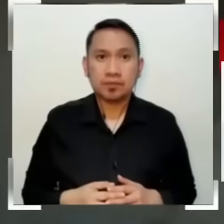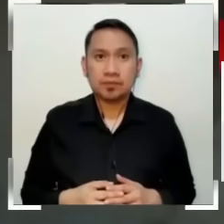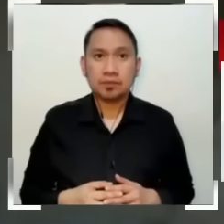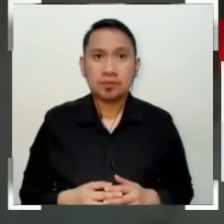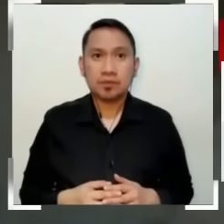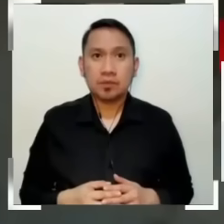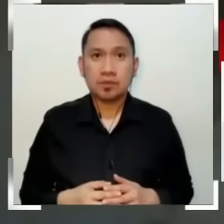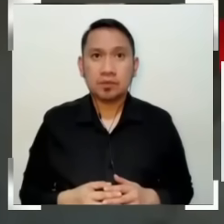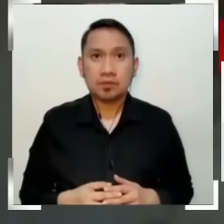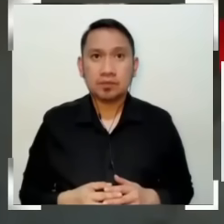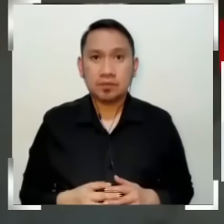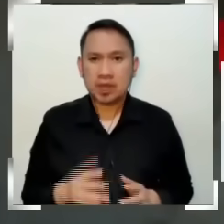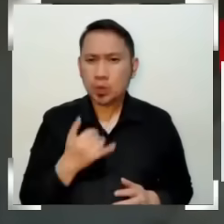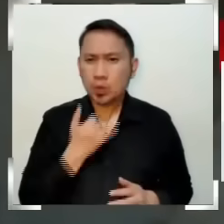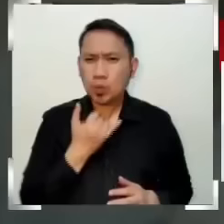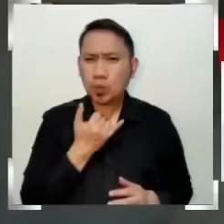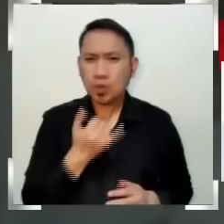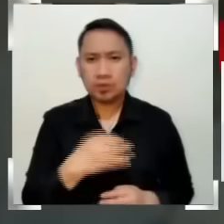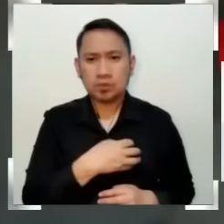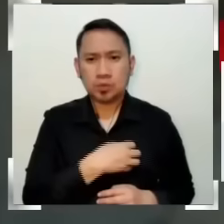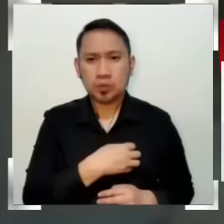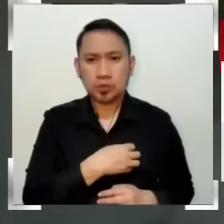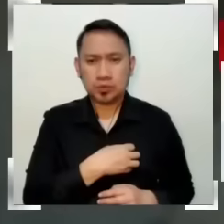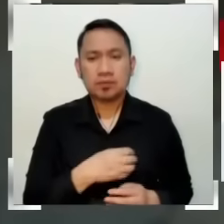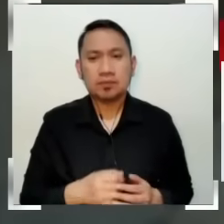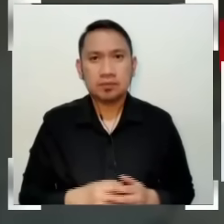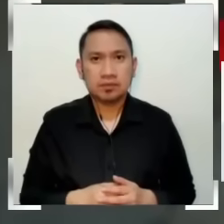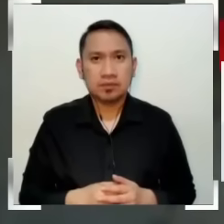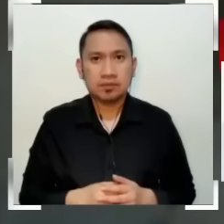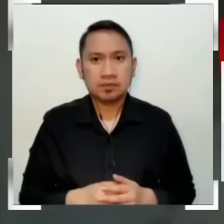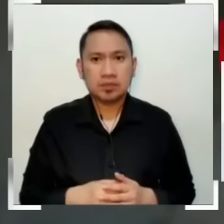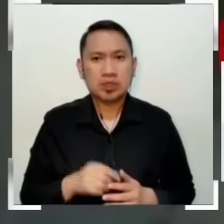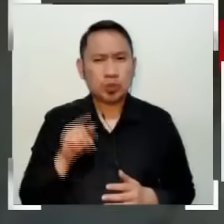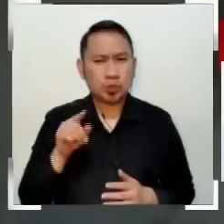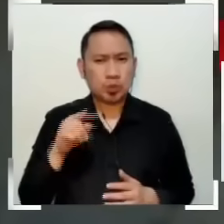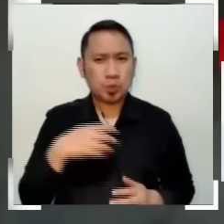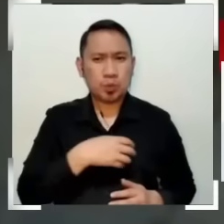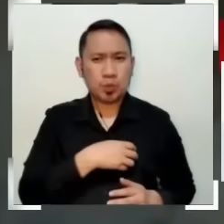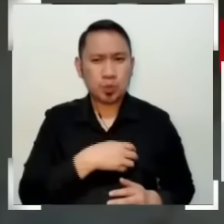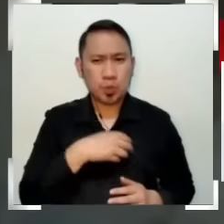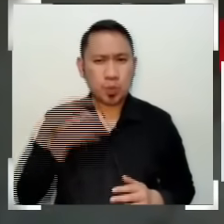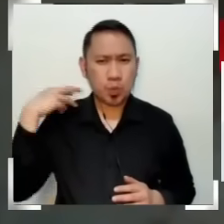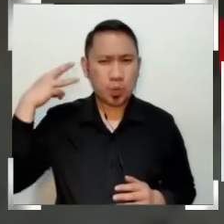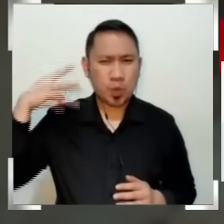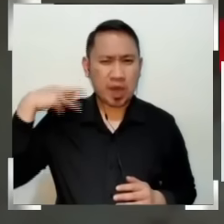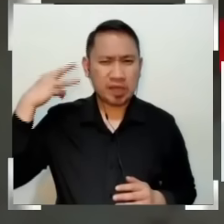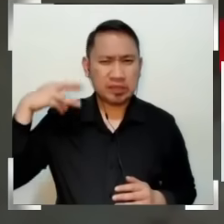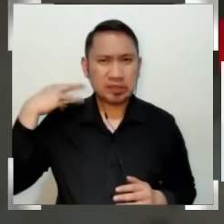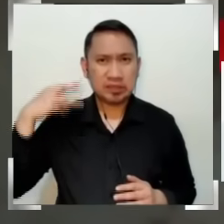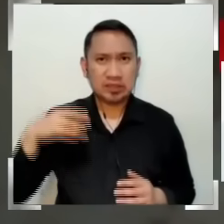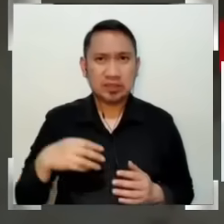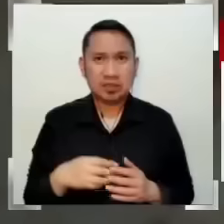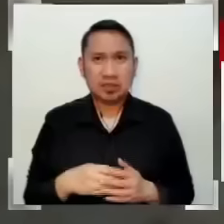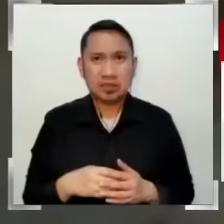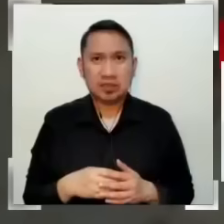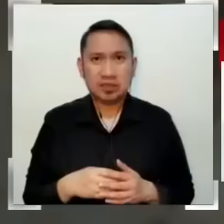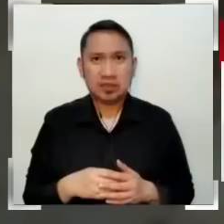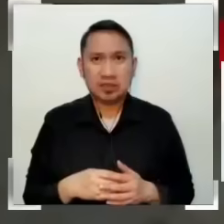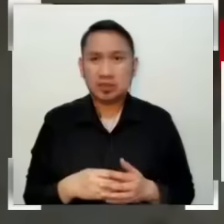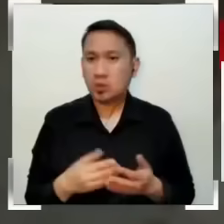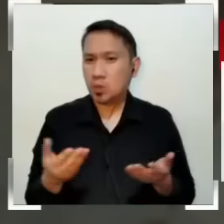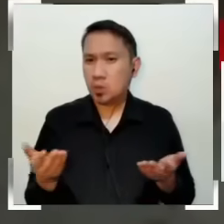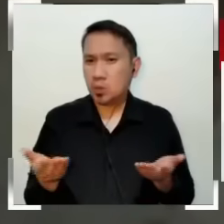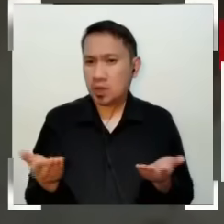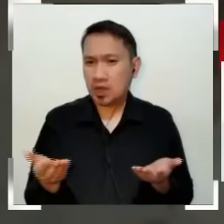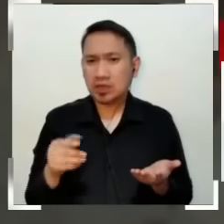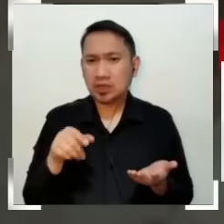Sumabalang! Kuha ito ng nagwawalang si Police Corporal Bernard Castañeda sa Rebecca Compound Almanza dos Las